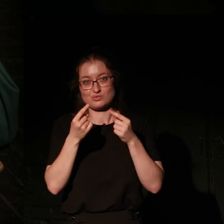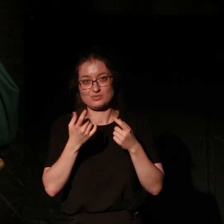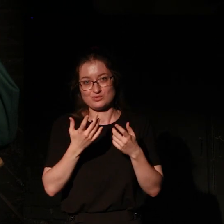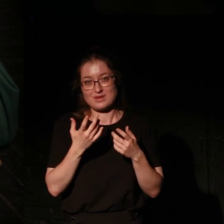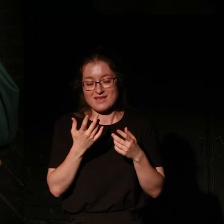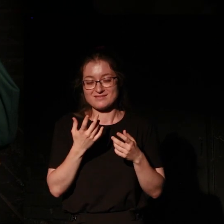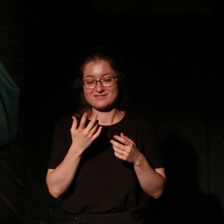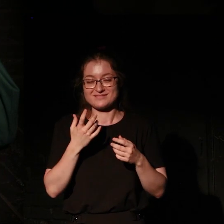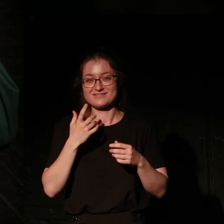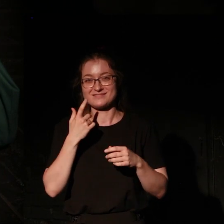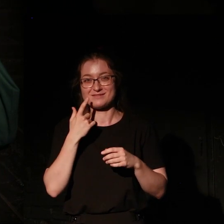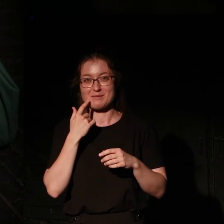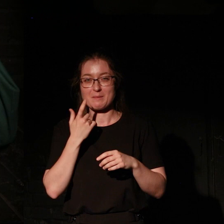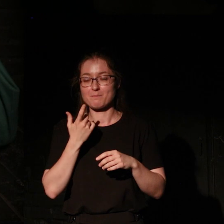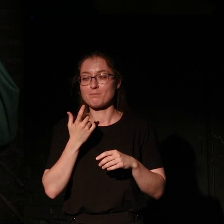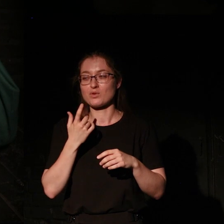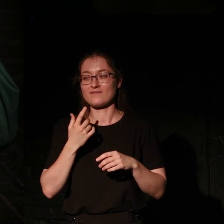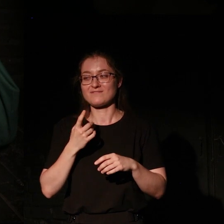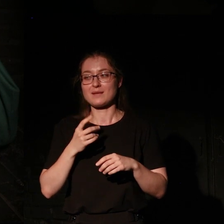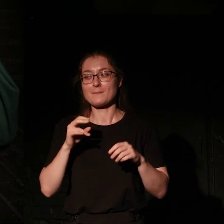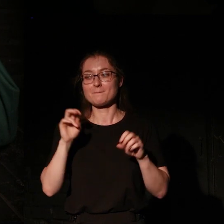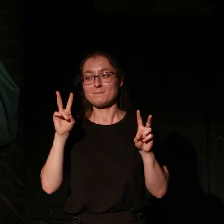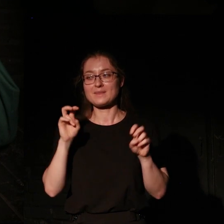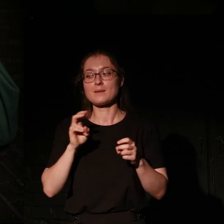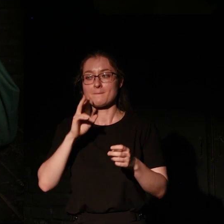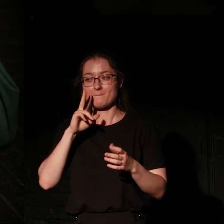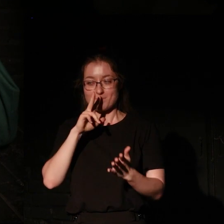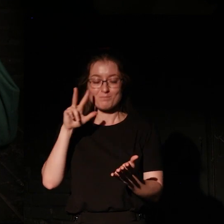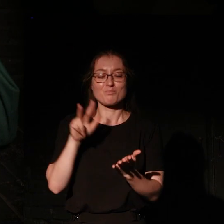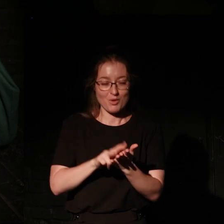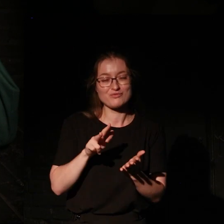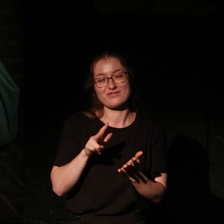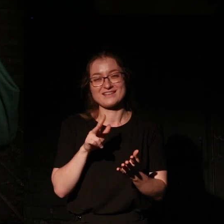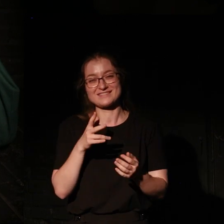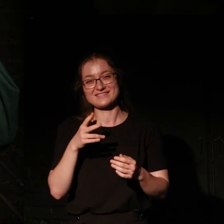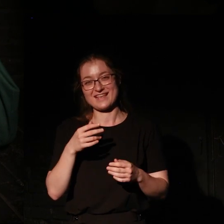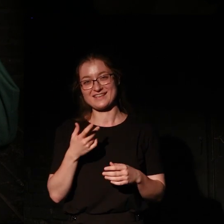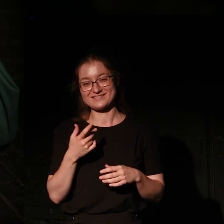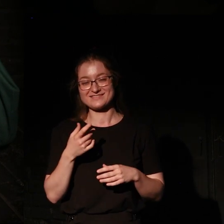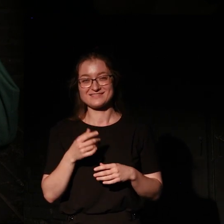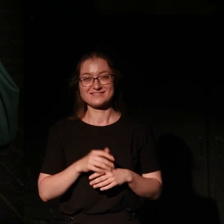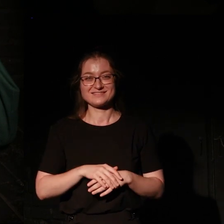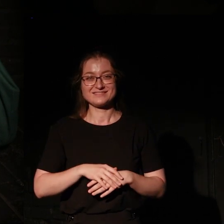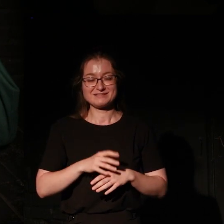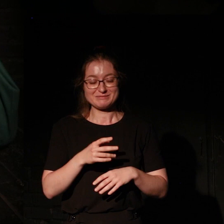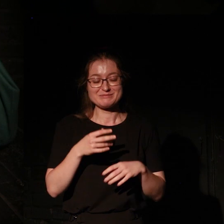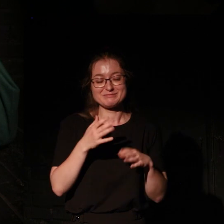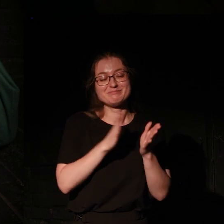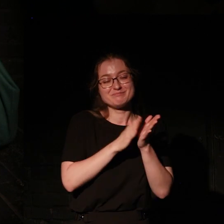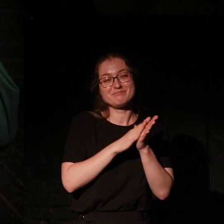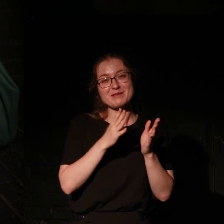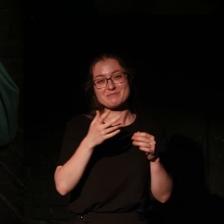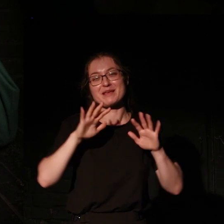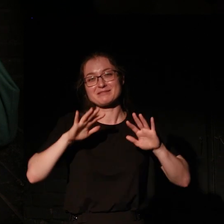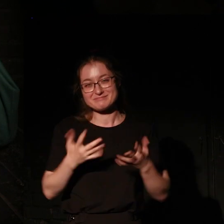cytat potwierdzający naszą własną opinię. Tak, no i wtedy oczywiście przydaje nam się, że Biblia to Słowo Boże.